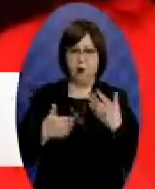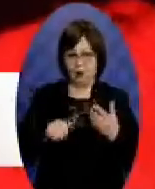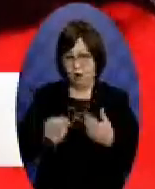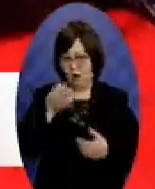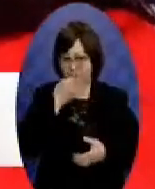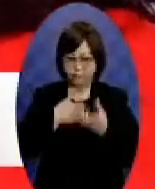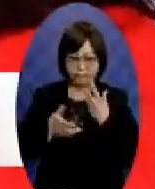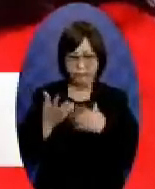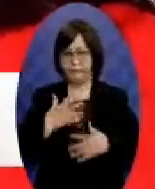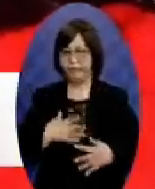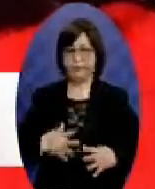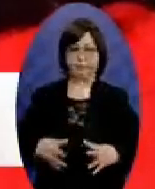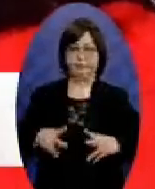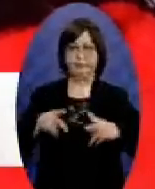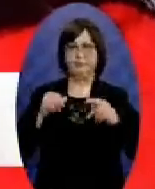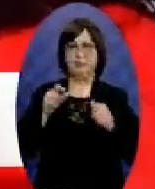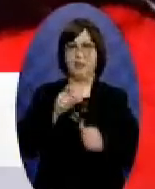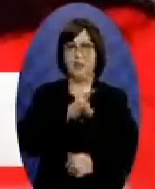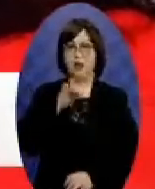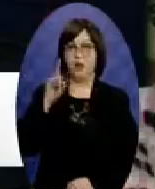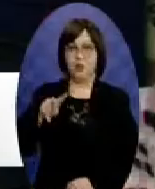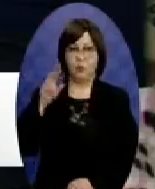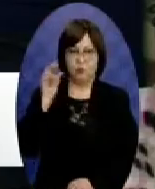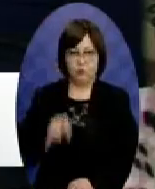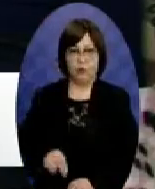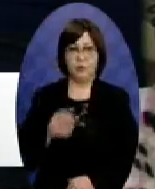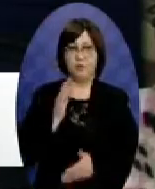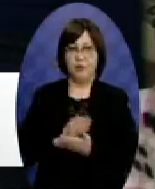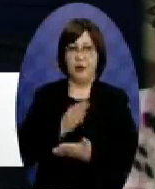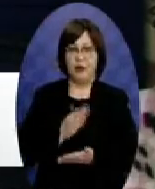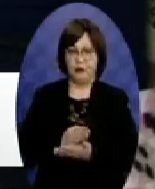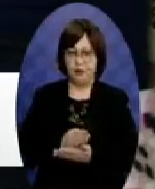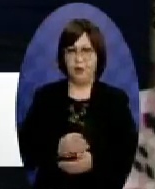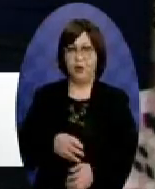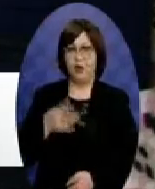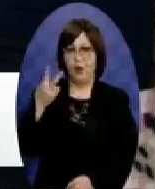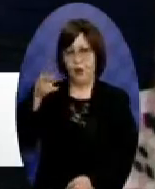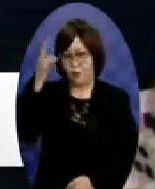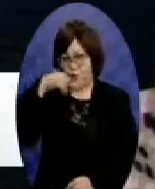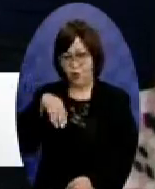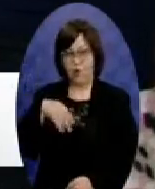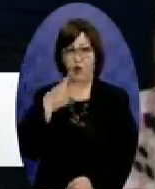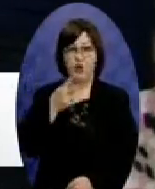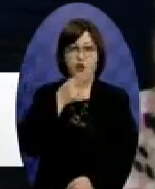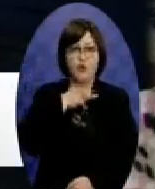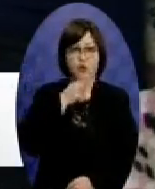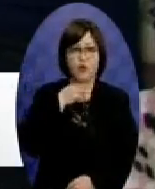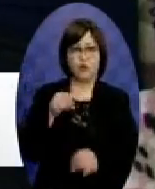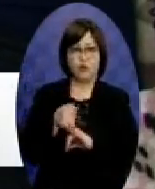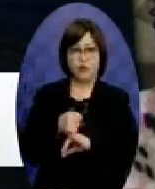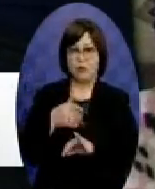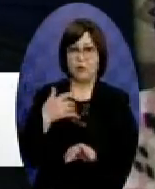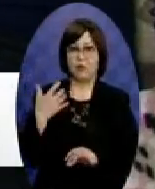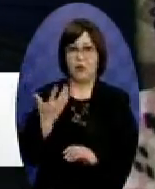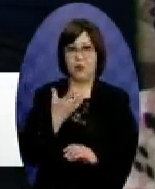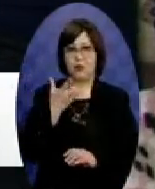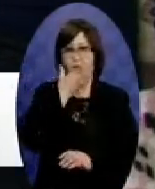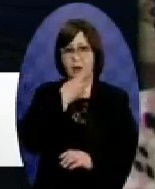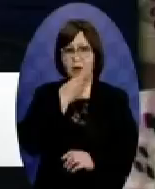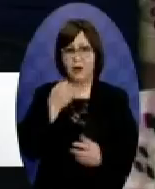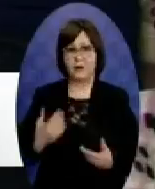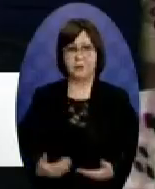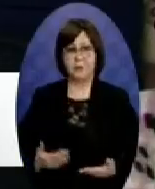тэг өнөөдөр энэ энэ аж бүрийн нар хоёр хүүтэй хоёр охинтэй нөхөртэйг ингээ тав уулаа амьдэрч байна.